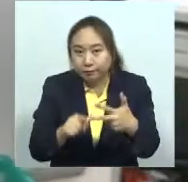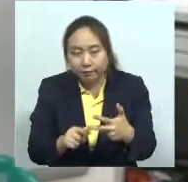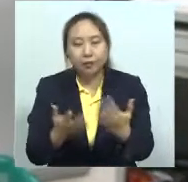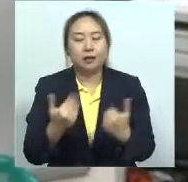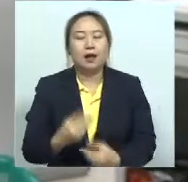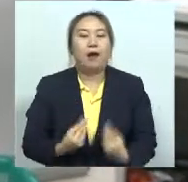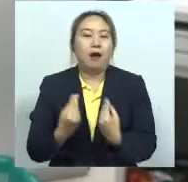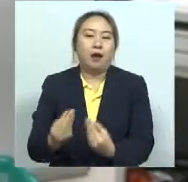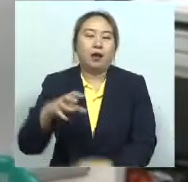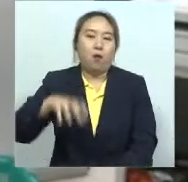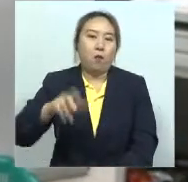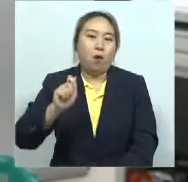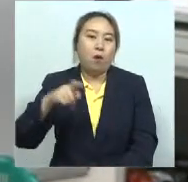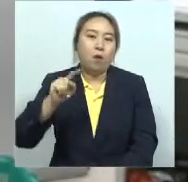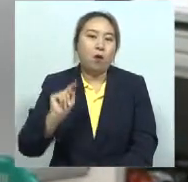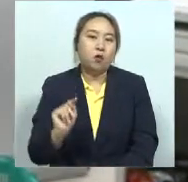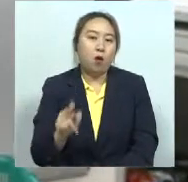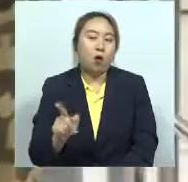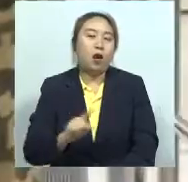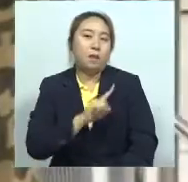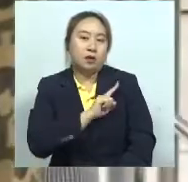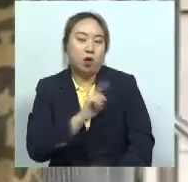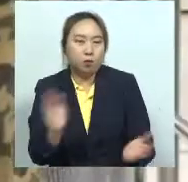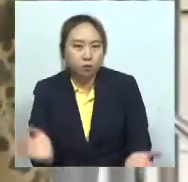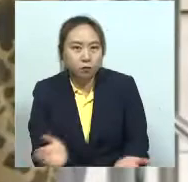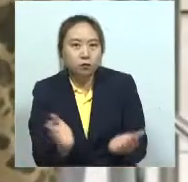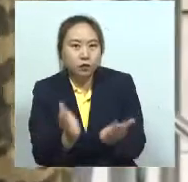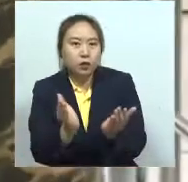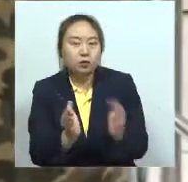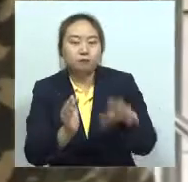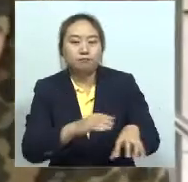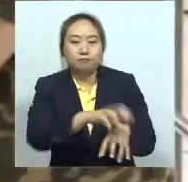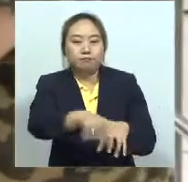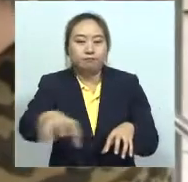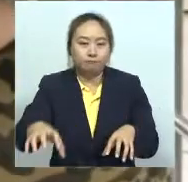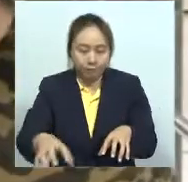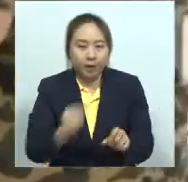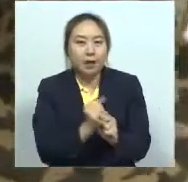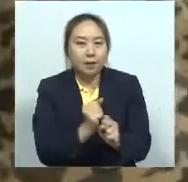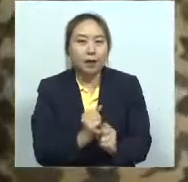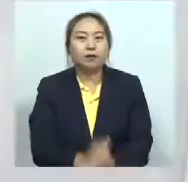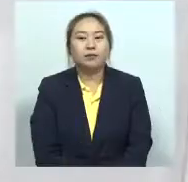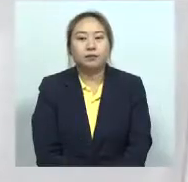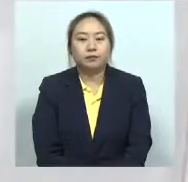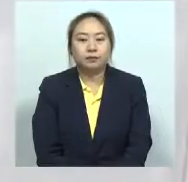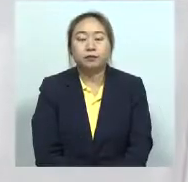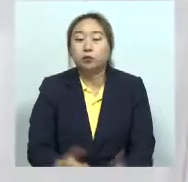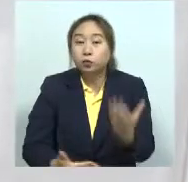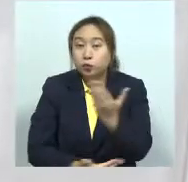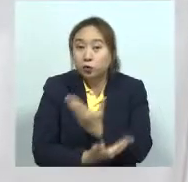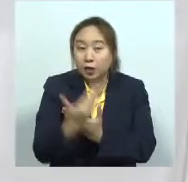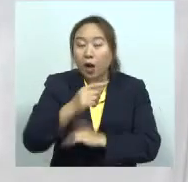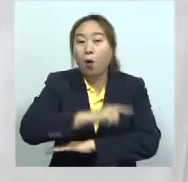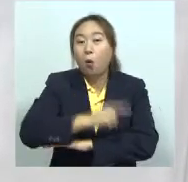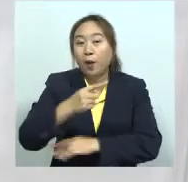การปกครองท้องถิ่นเป็นหน่วยงานหลักในการส่งเสริมให้องค์กรปกครองส่วนท้องถิ่นในการดำเนินการเนื่องในโอกาสวันปลอด